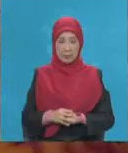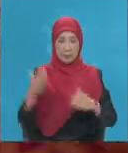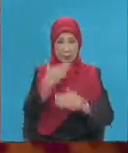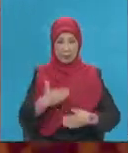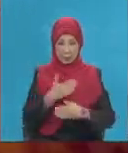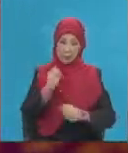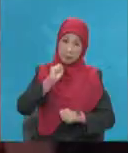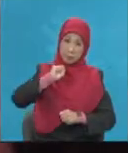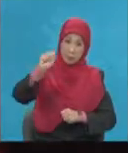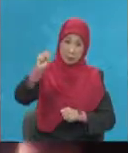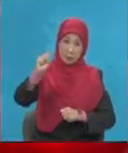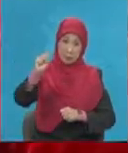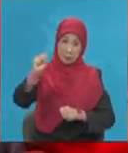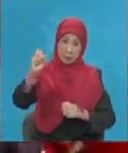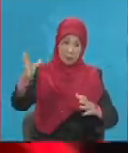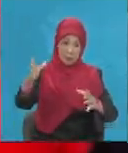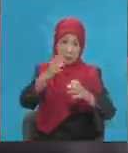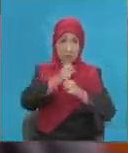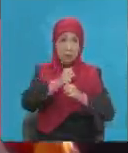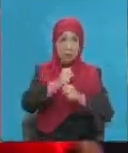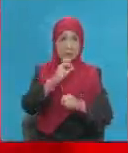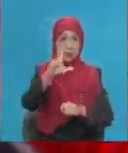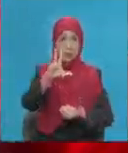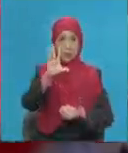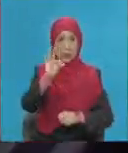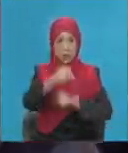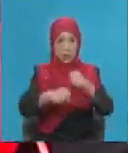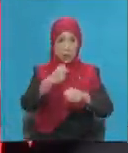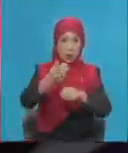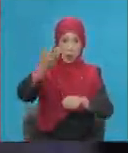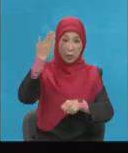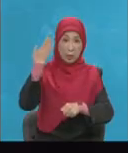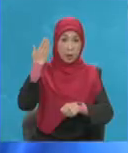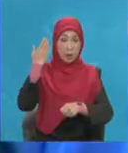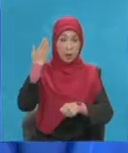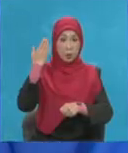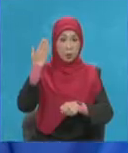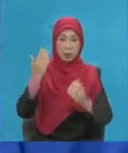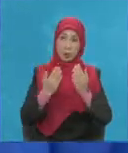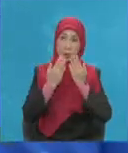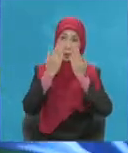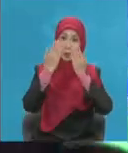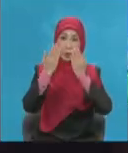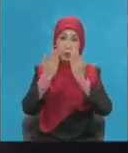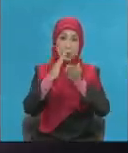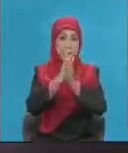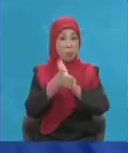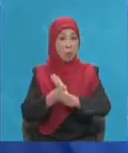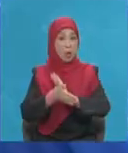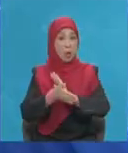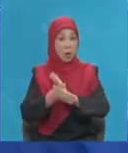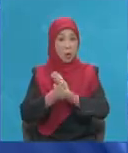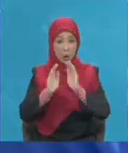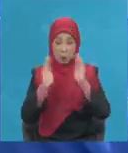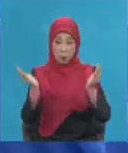Nikmat kemerdekaan yang dikecapi 39 tahun lalu wajar disyukuri agar bumi bertuah